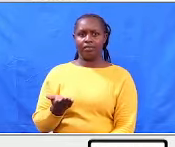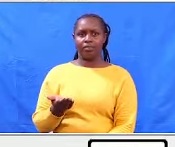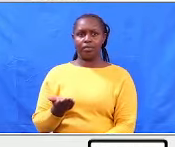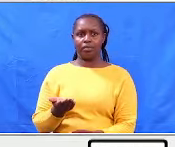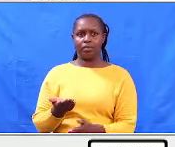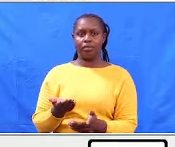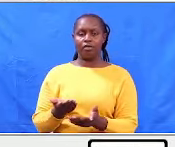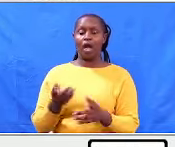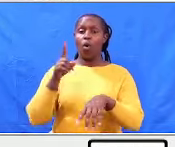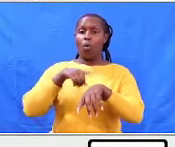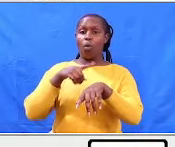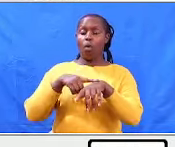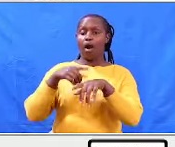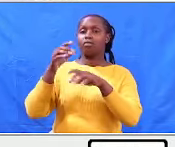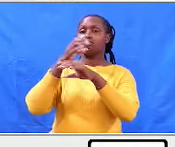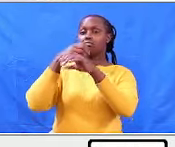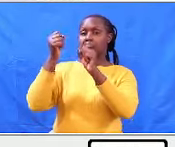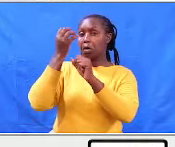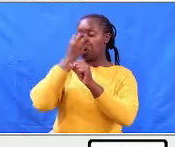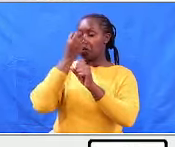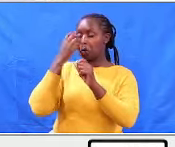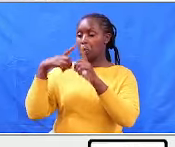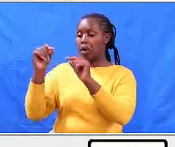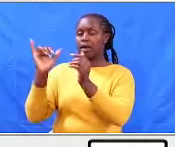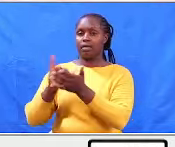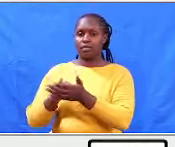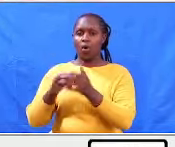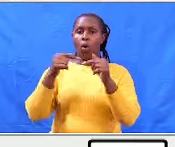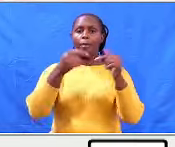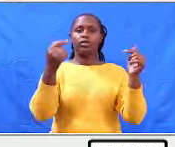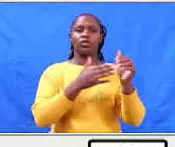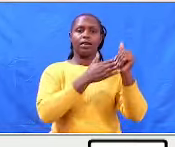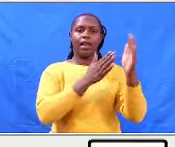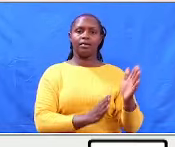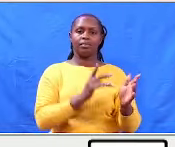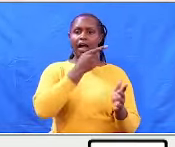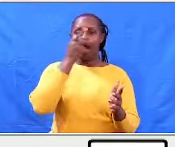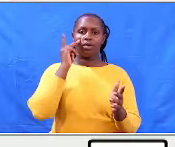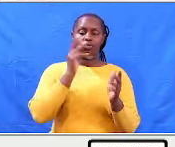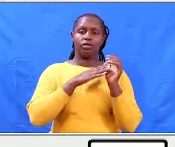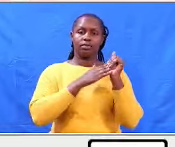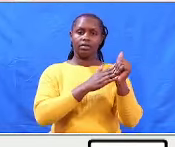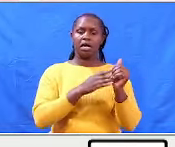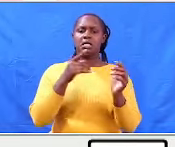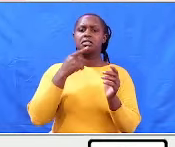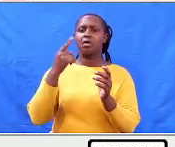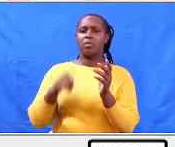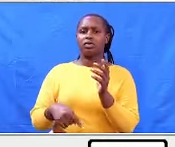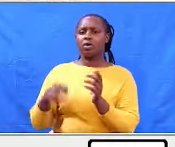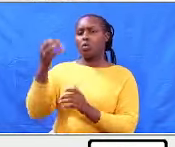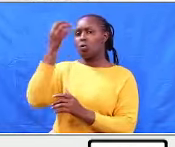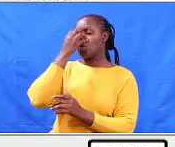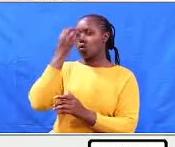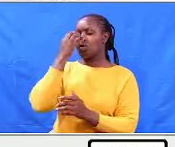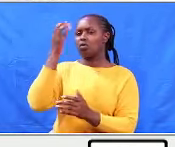Rais alinena hayo huku viongozi wa upinzani wakiongozwa na Kalonzo Musyoka wakimsuta Rais Ruto kukoma kuwatisha